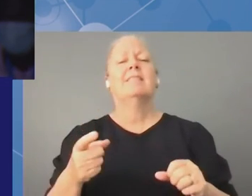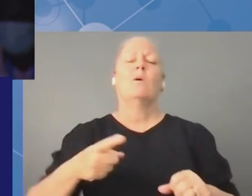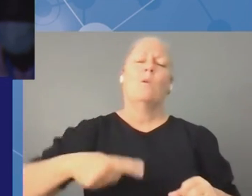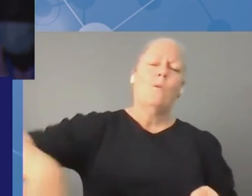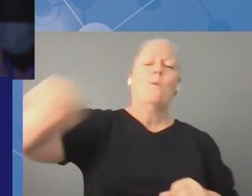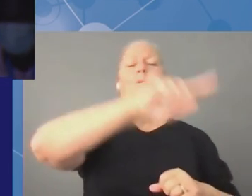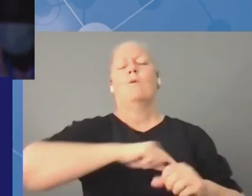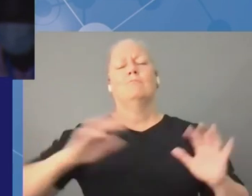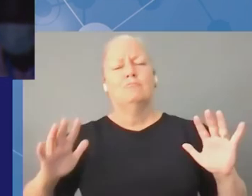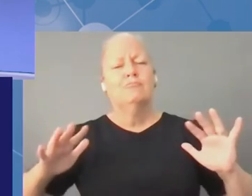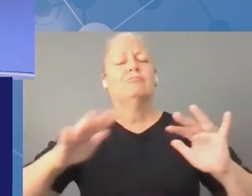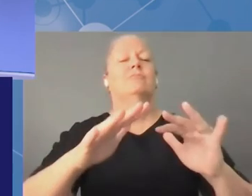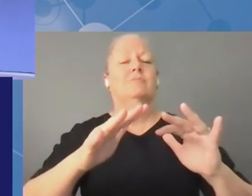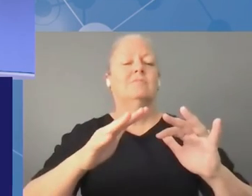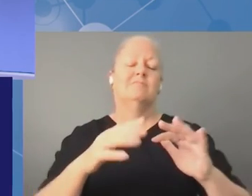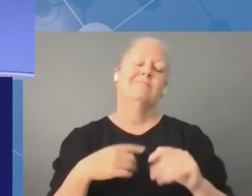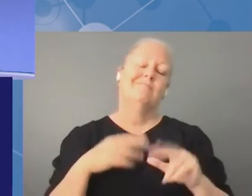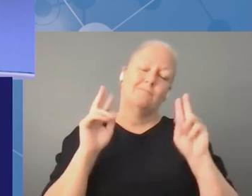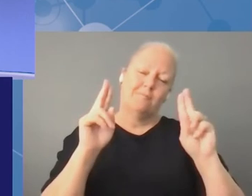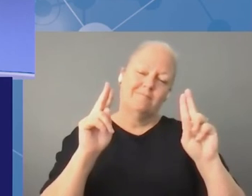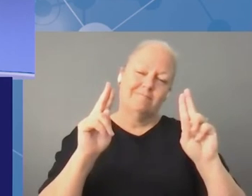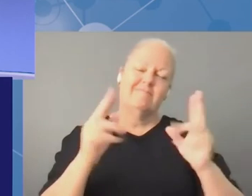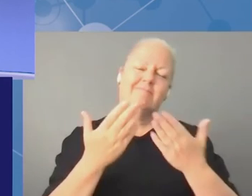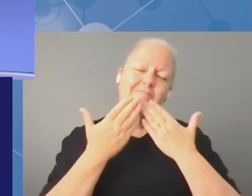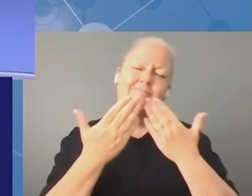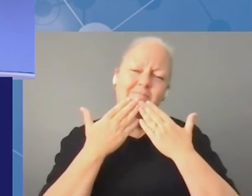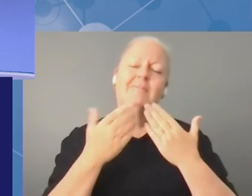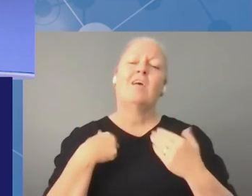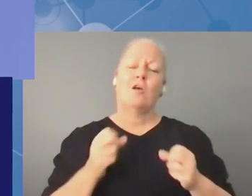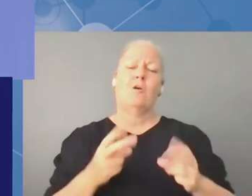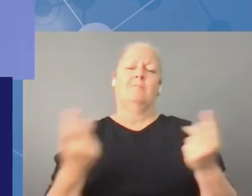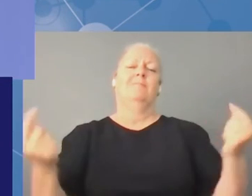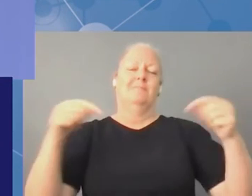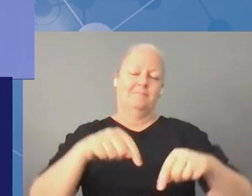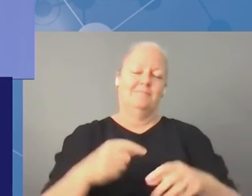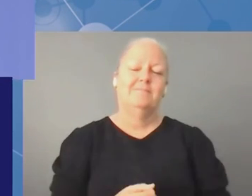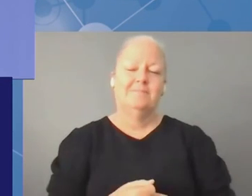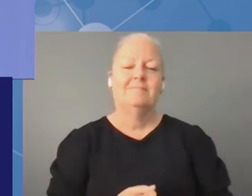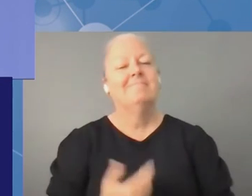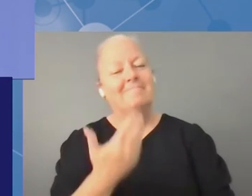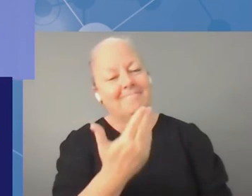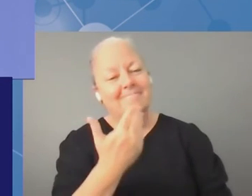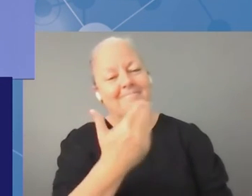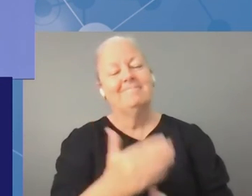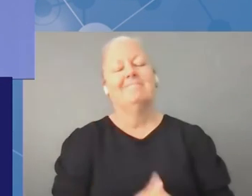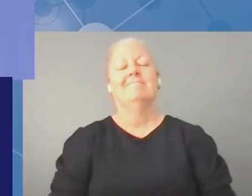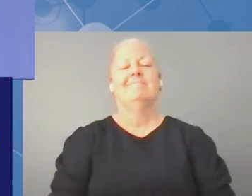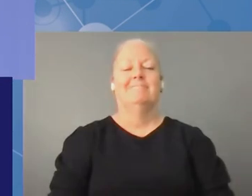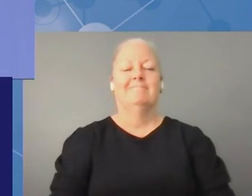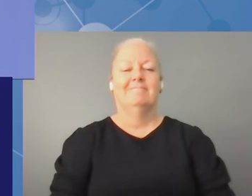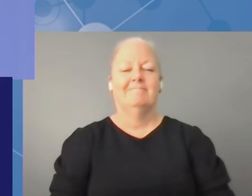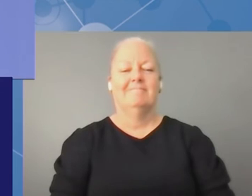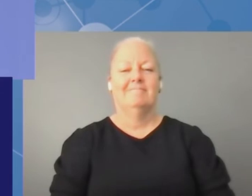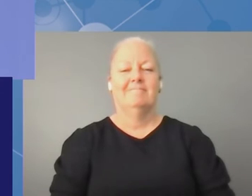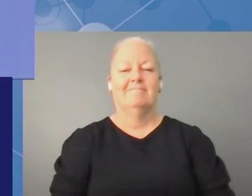хорошую, отличную работу. Очень благодарен вам, что мы смогли в этом году встретиться.